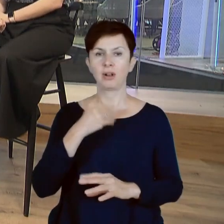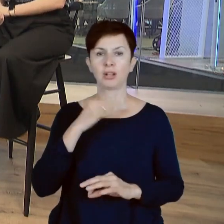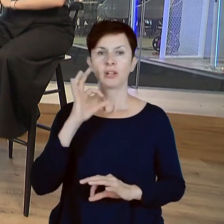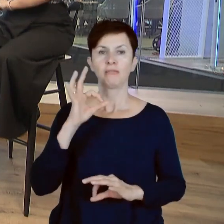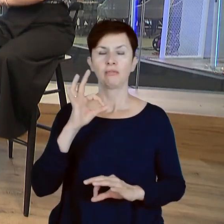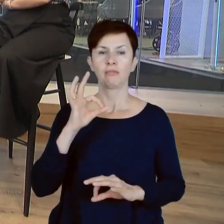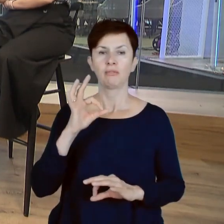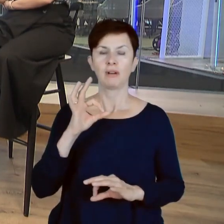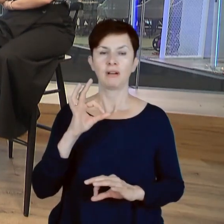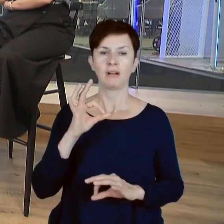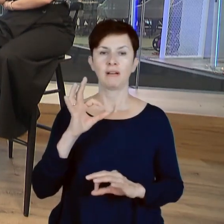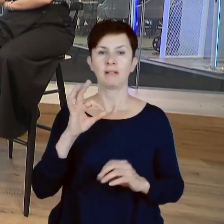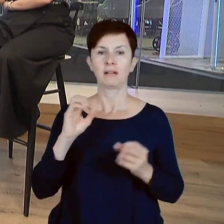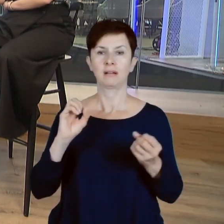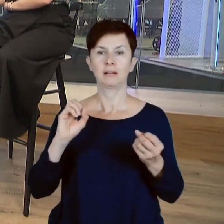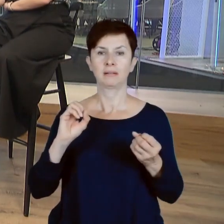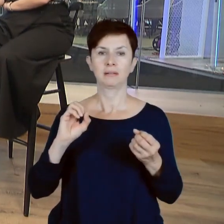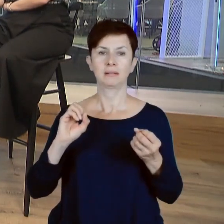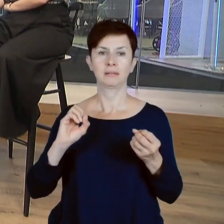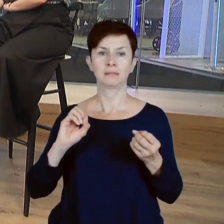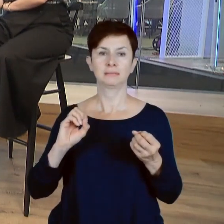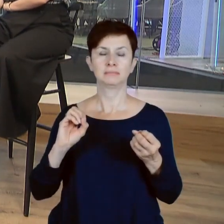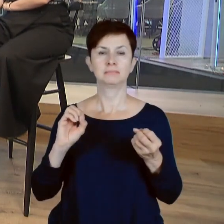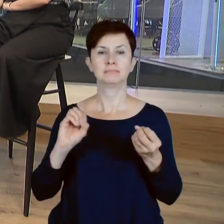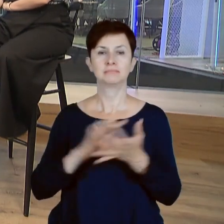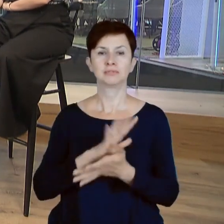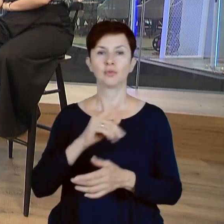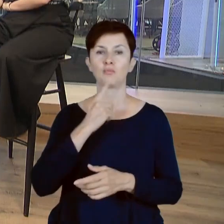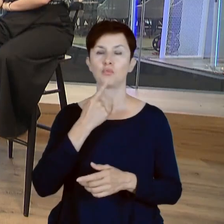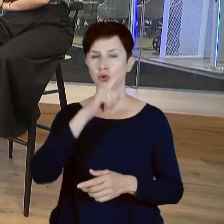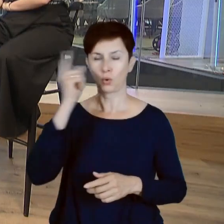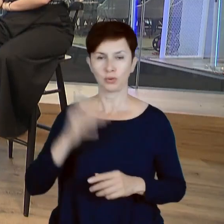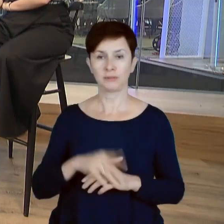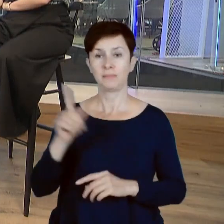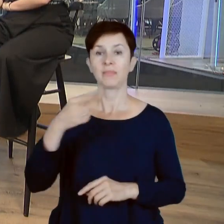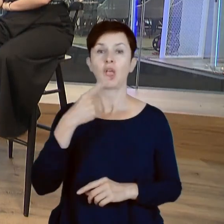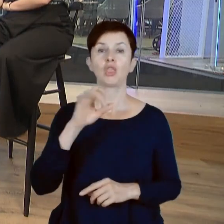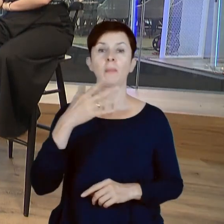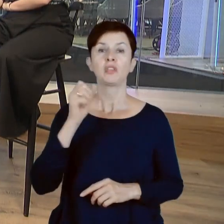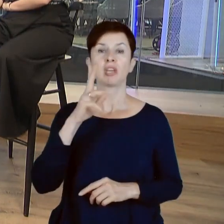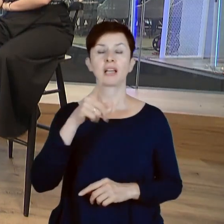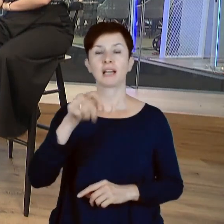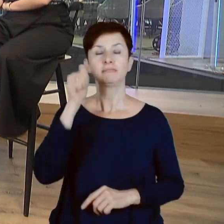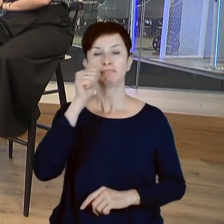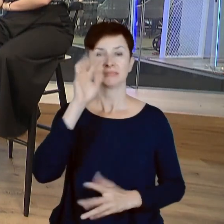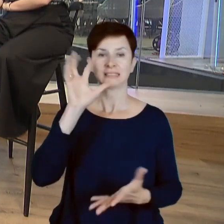młodych i czy one są wykształcone, ale to zaraz. Dominika, zajmujesz się na co dzień po prostu